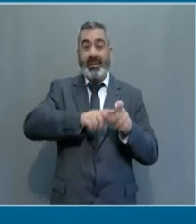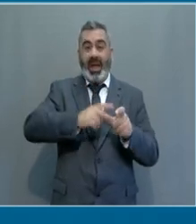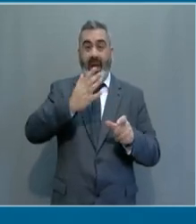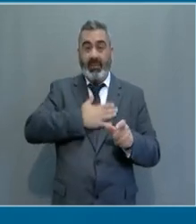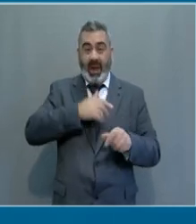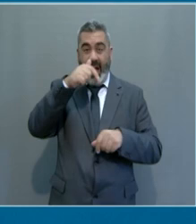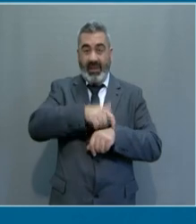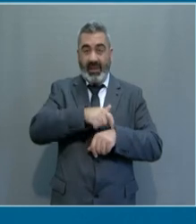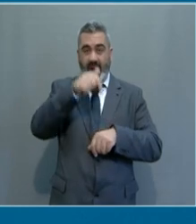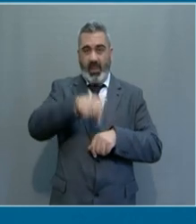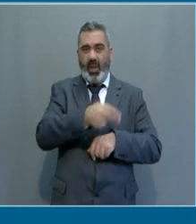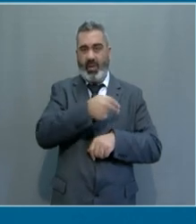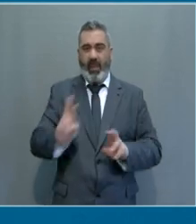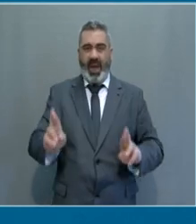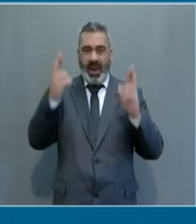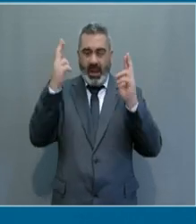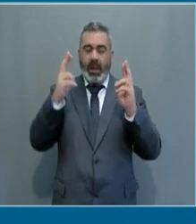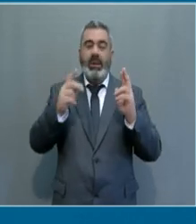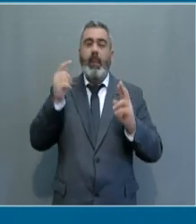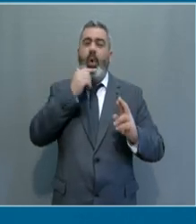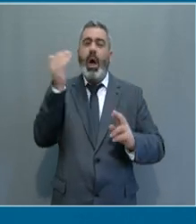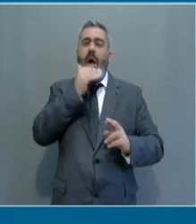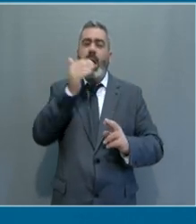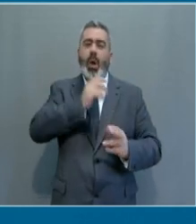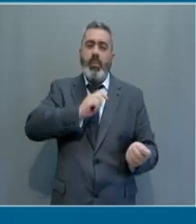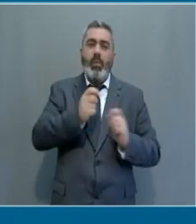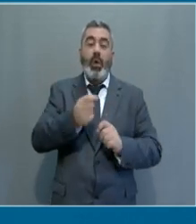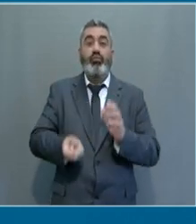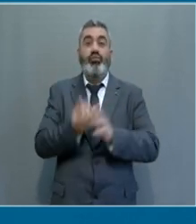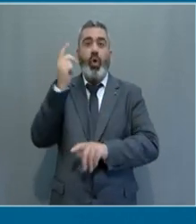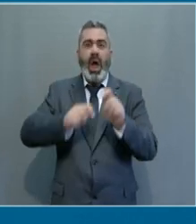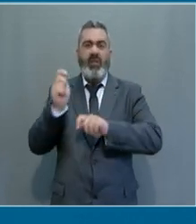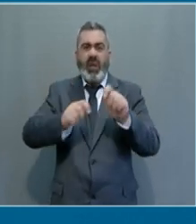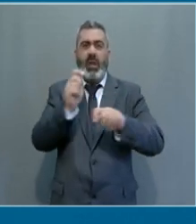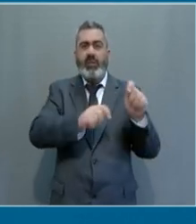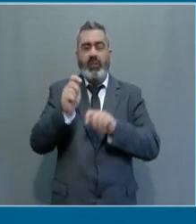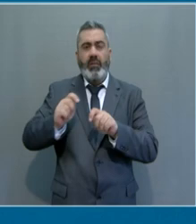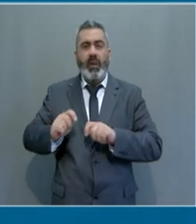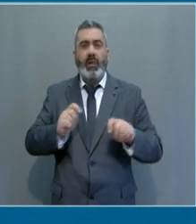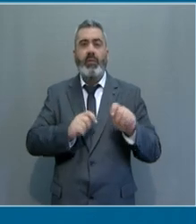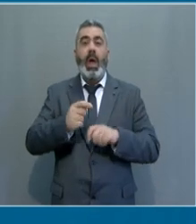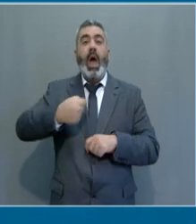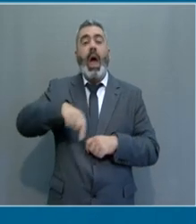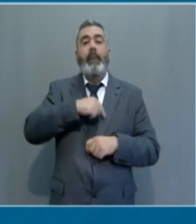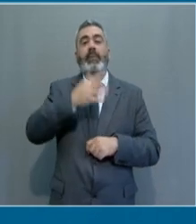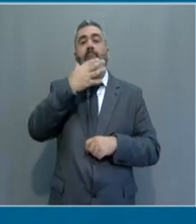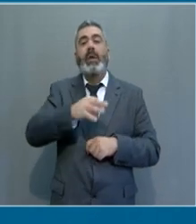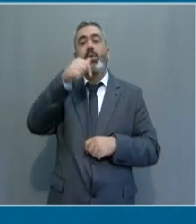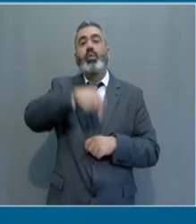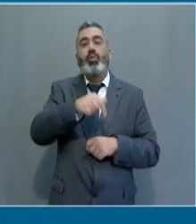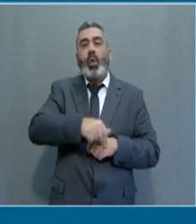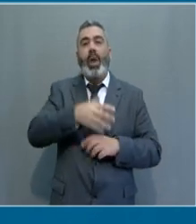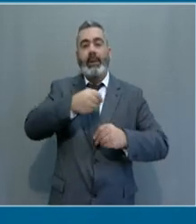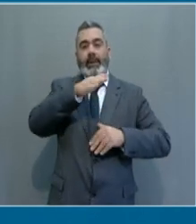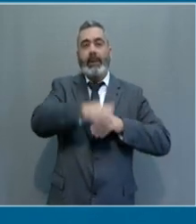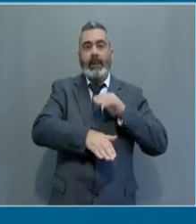στον χώρο των ανανεωσίμων, αν όχι η πιο γρήγορη στην Ελλάδα, με νέα έργα προφανώς, και να έχουμε βάλει τις βάσεις, ούτως ώστε τα ελληνικά πετρέλαια